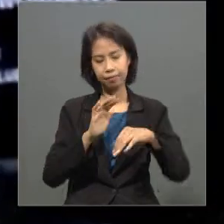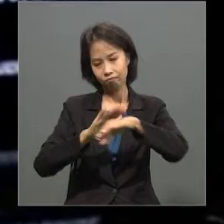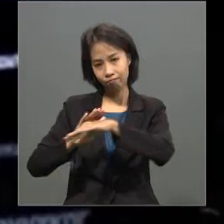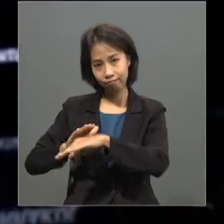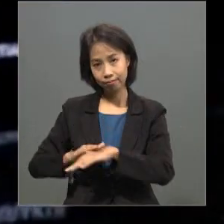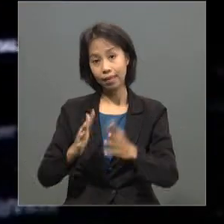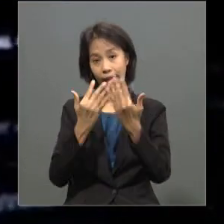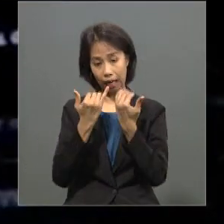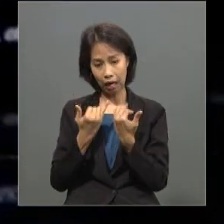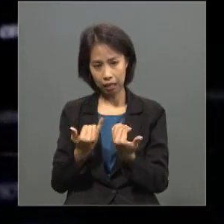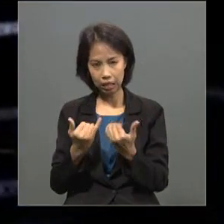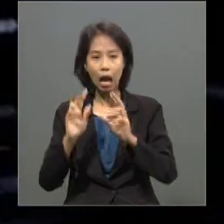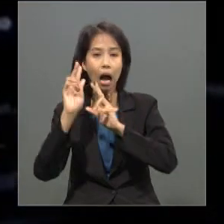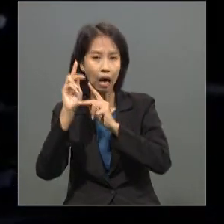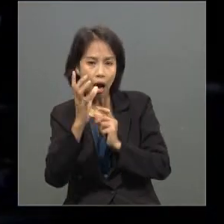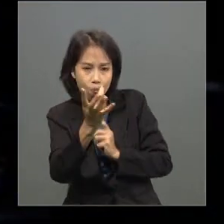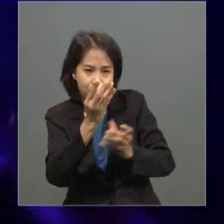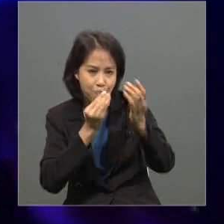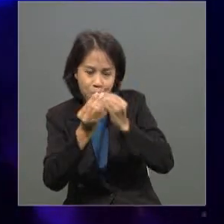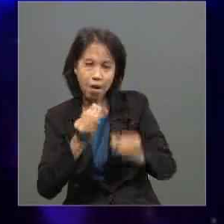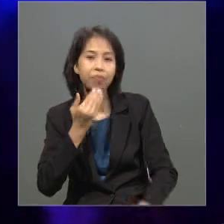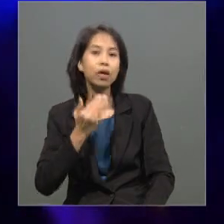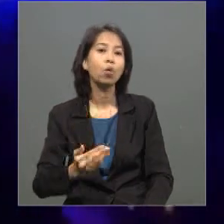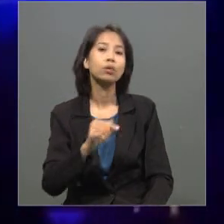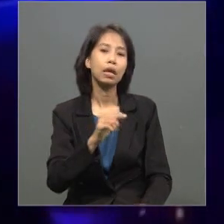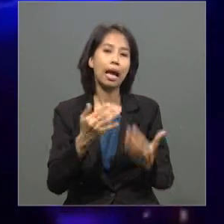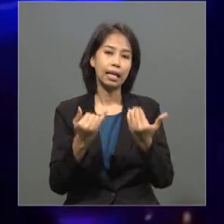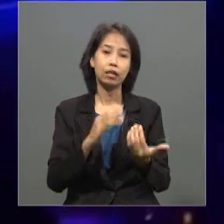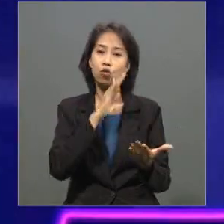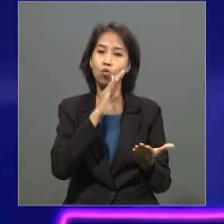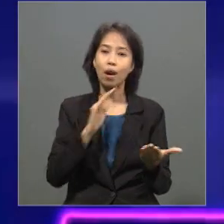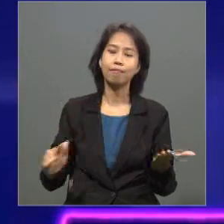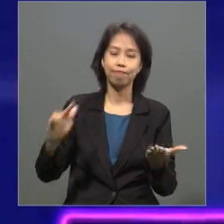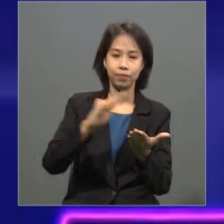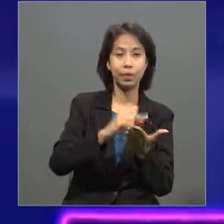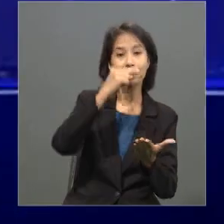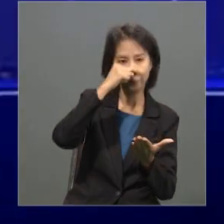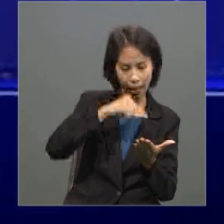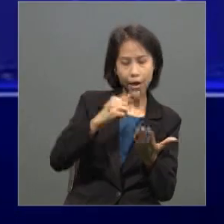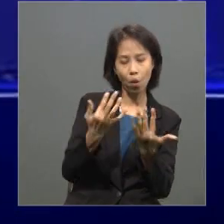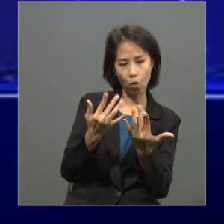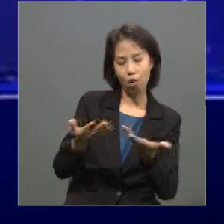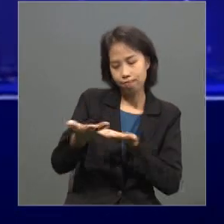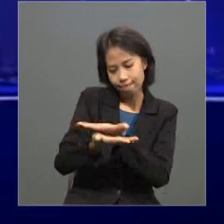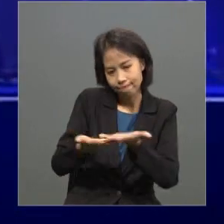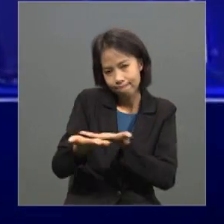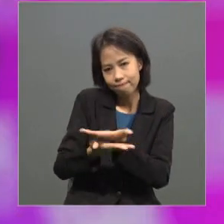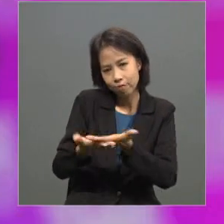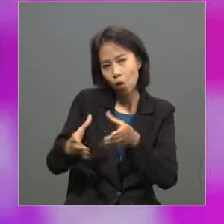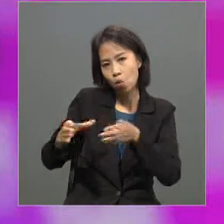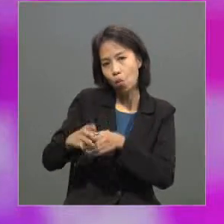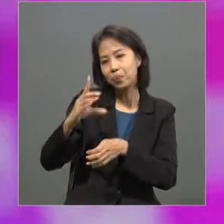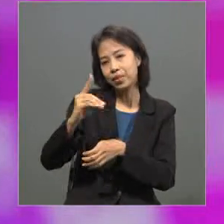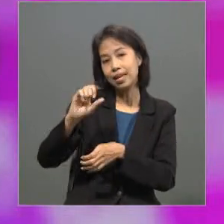การติดตามเรื่องนี้อย่างใกล้ชิดครับและก็เมื่อถึงกลับถึงไทยแล้วก็จะเร่งหารือถึงแนวทางในการตรวจสอบร่วมกับ DSI